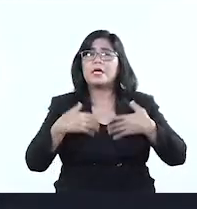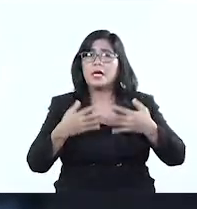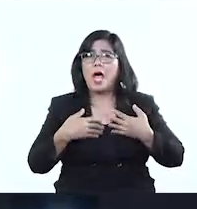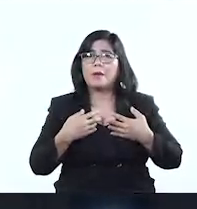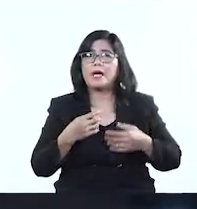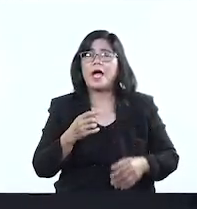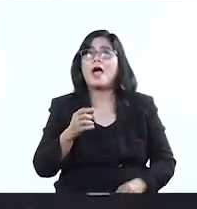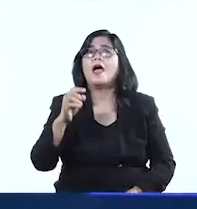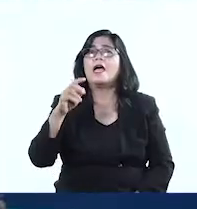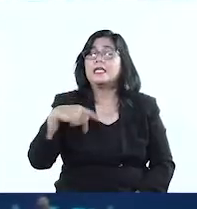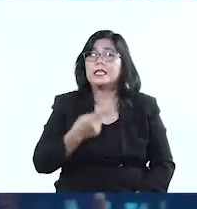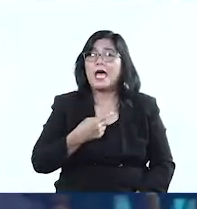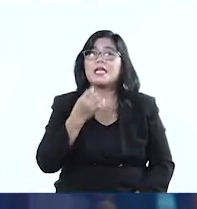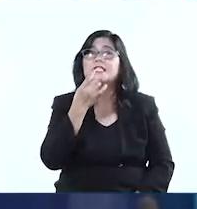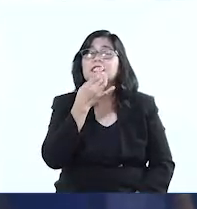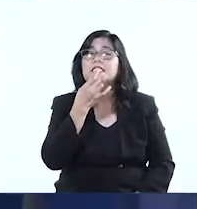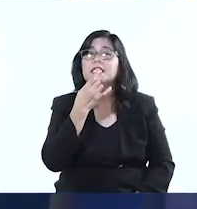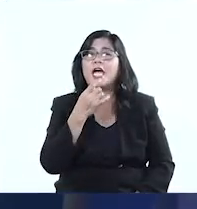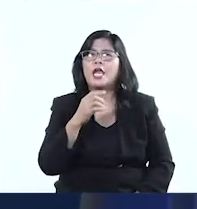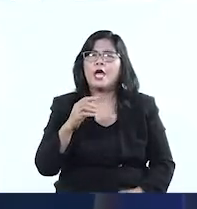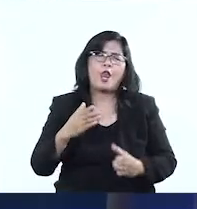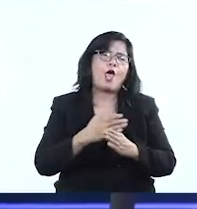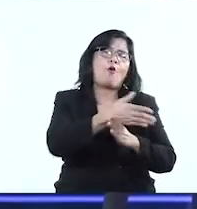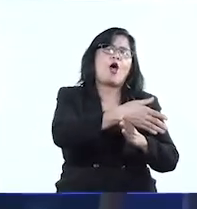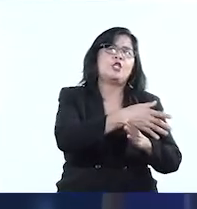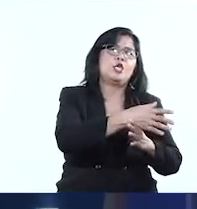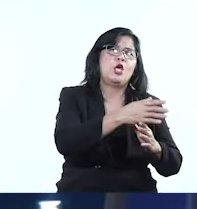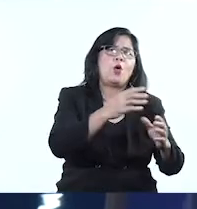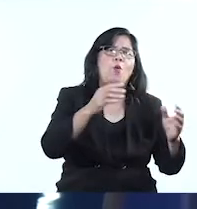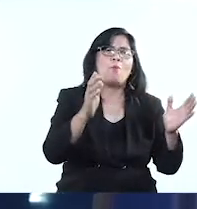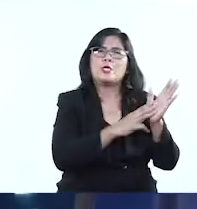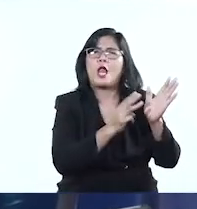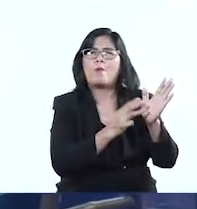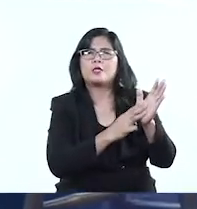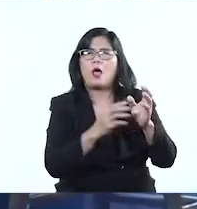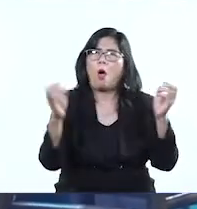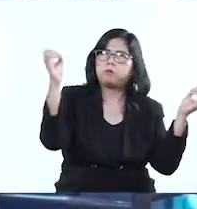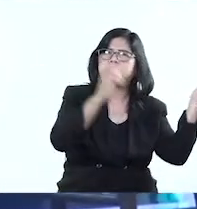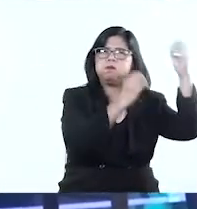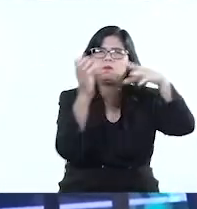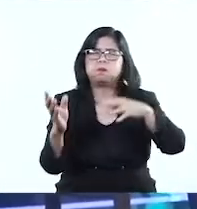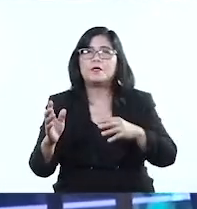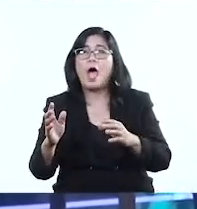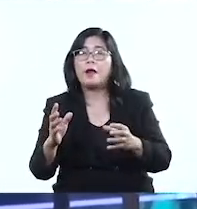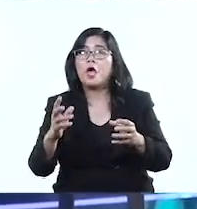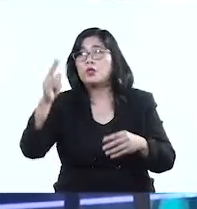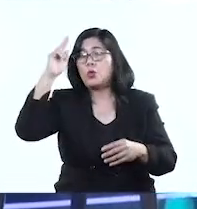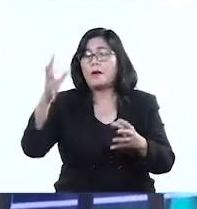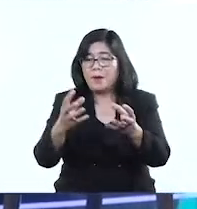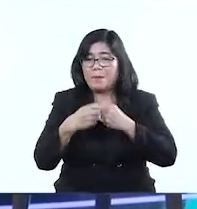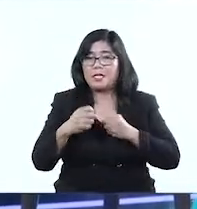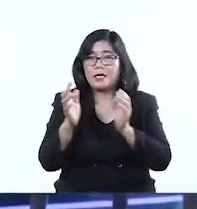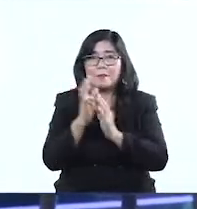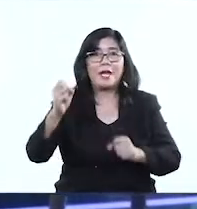kita melewati badai dia ijinkan kita melewati Angin Ribut tapi dia berikan kemenangan luar biasa juga tangan